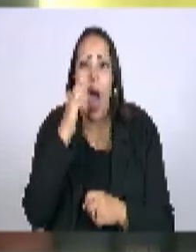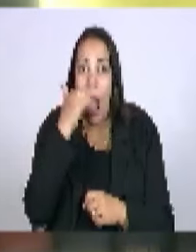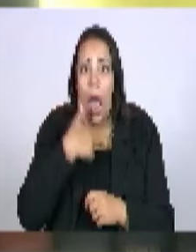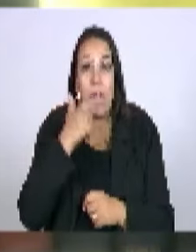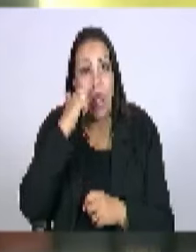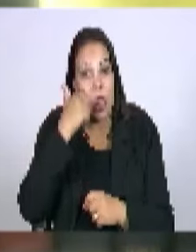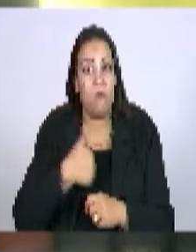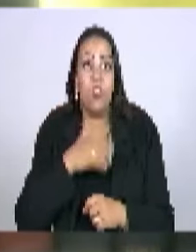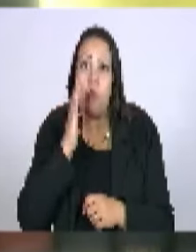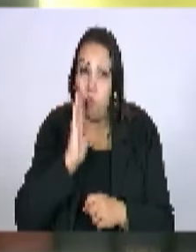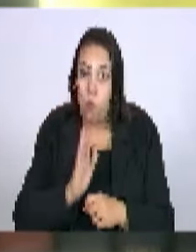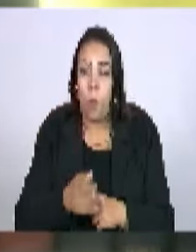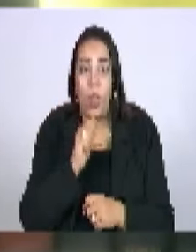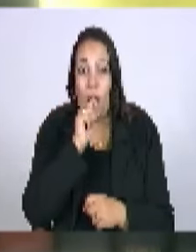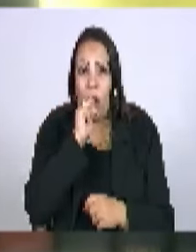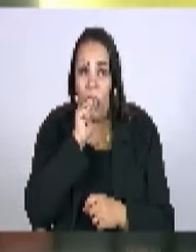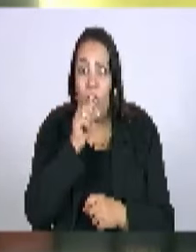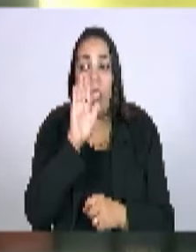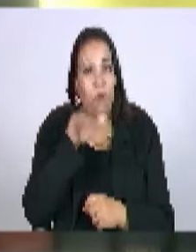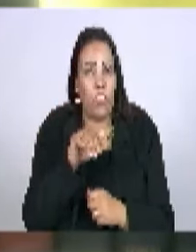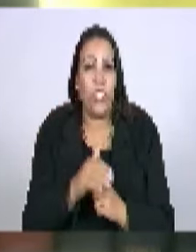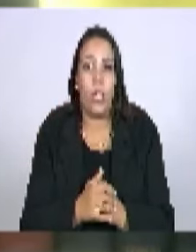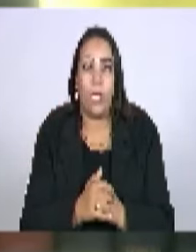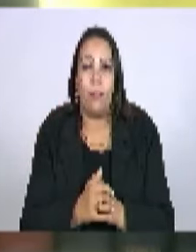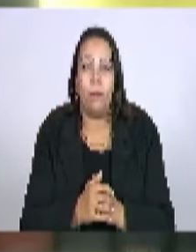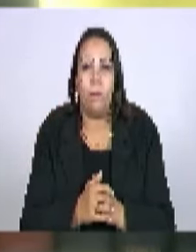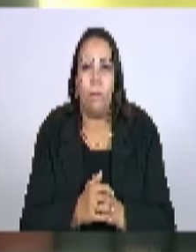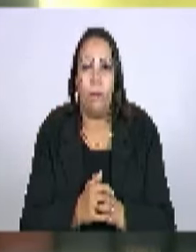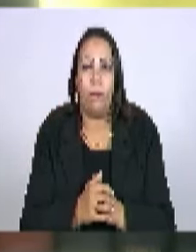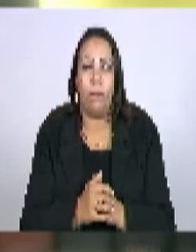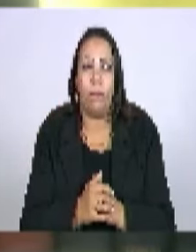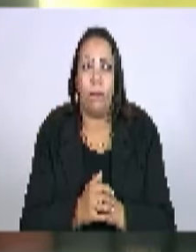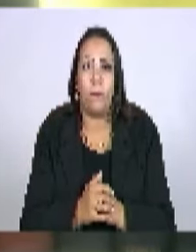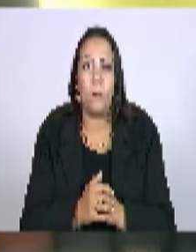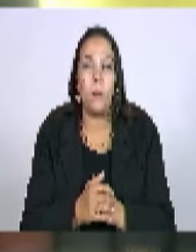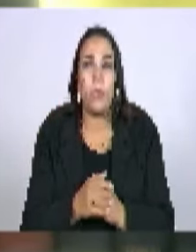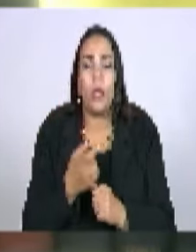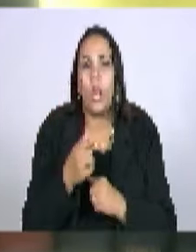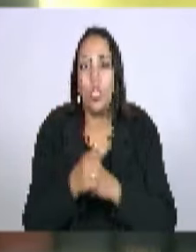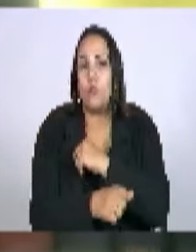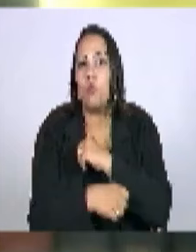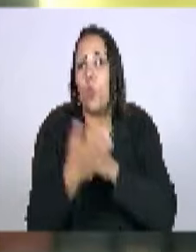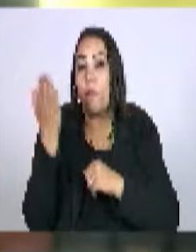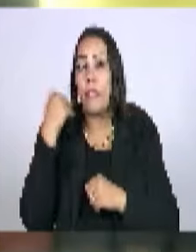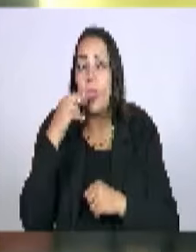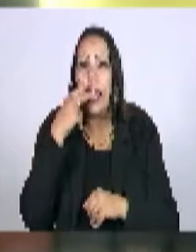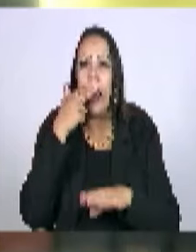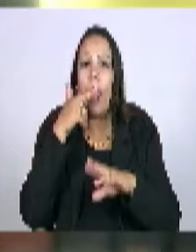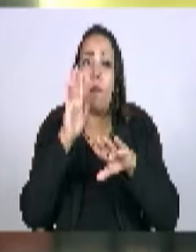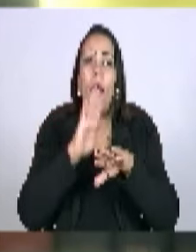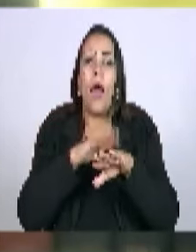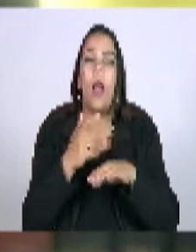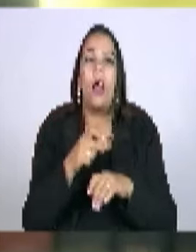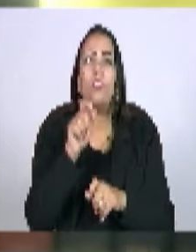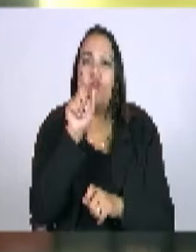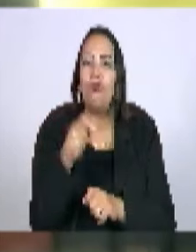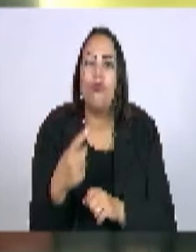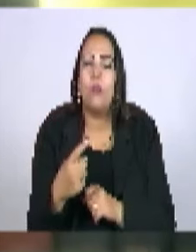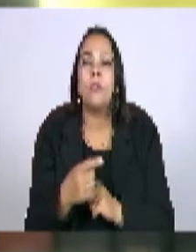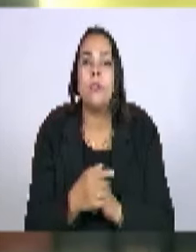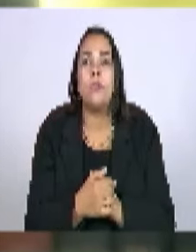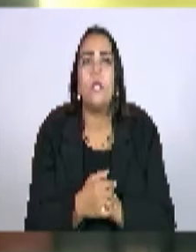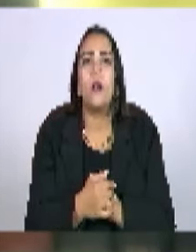كمان يبقى عندنا بعض السمات دي المره اللي فاتت اتكلمنا على نموذج برض